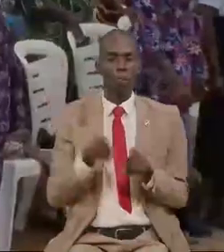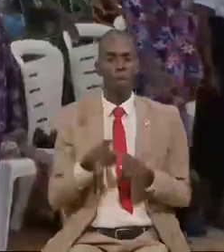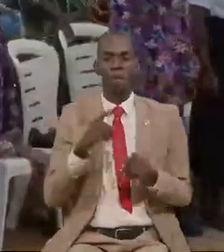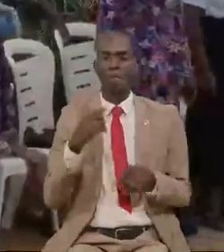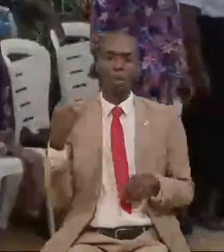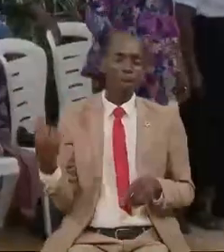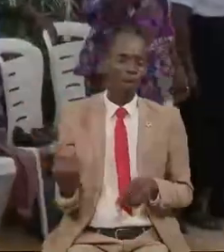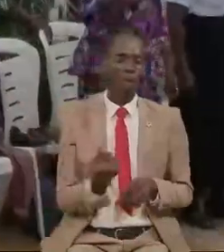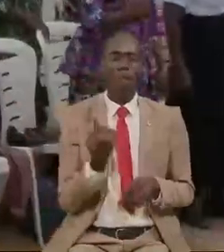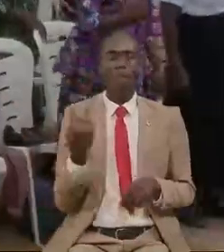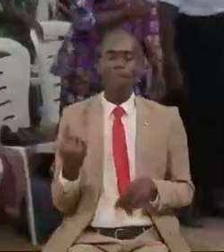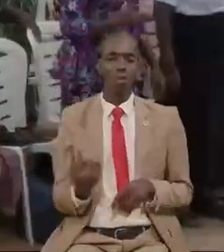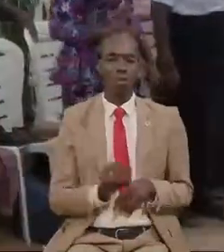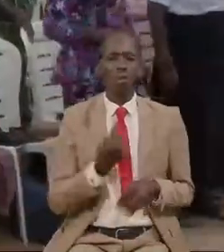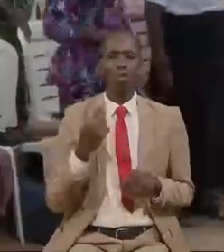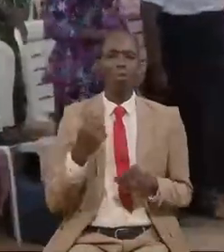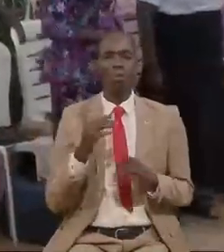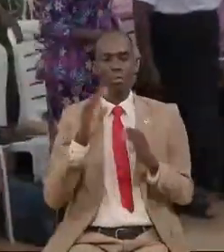Reconnais-le comme le sauveur toujours présent.